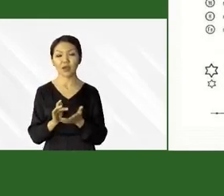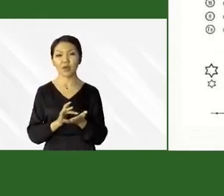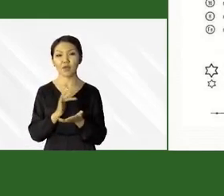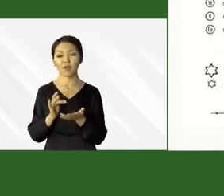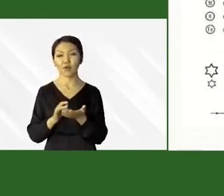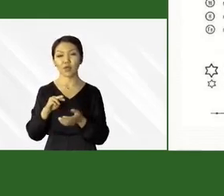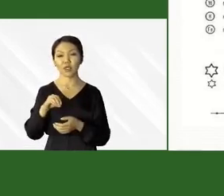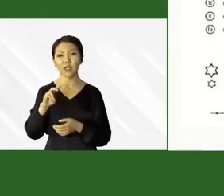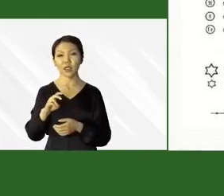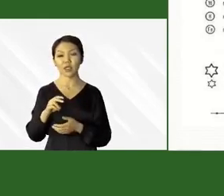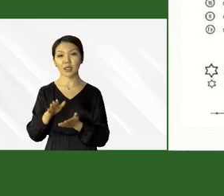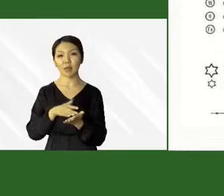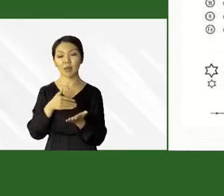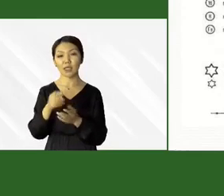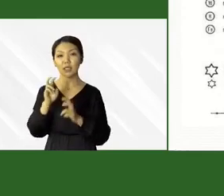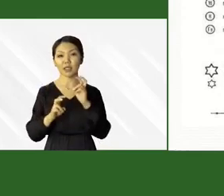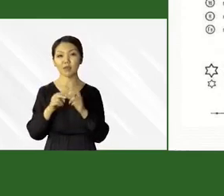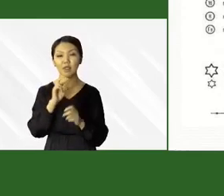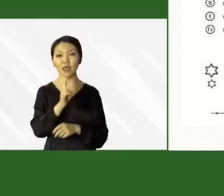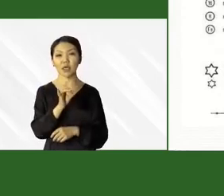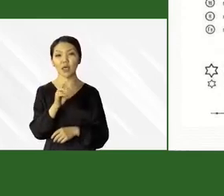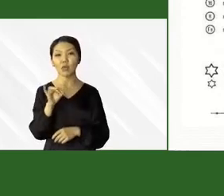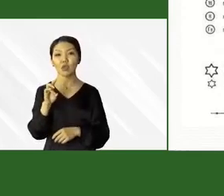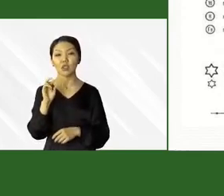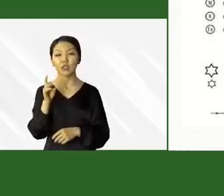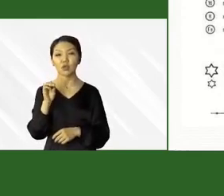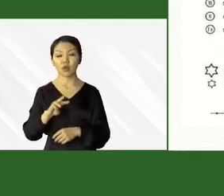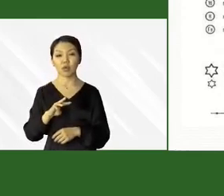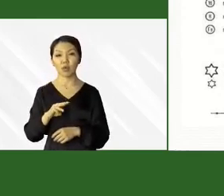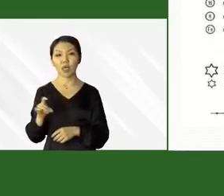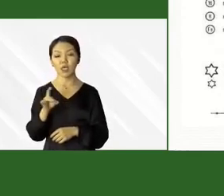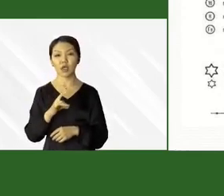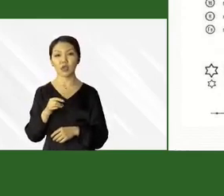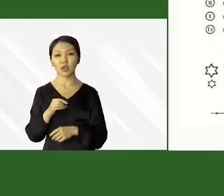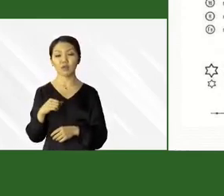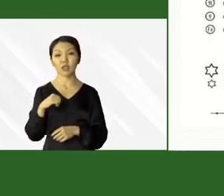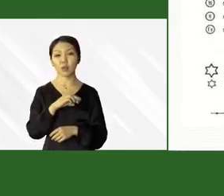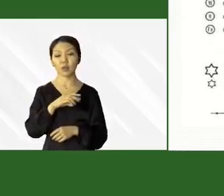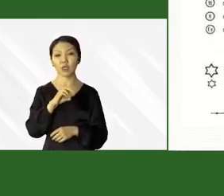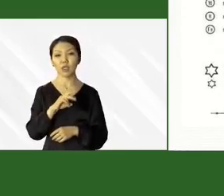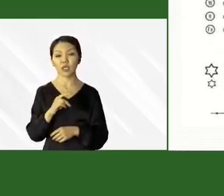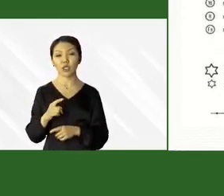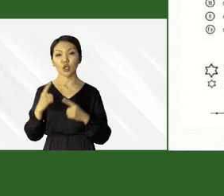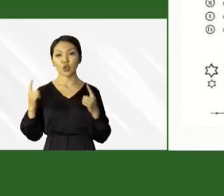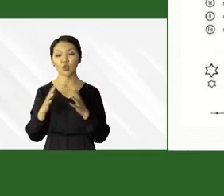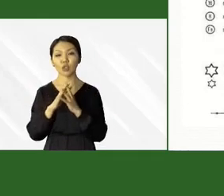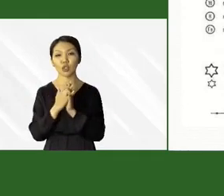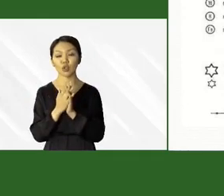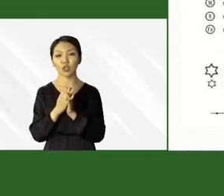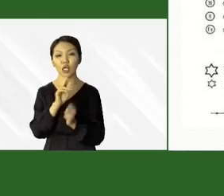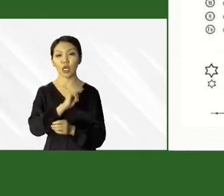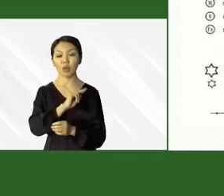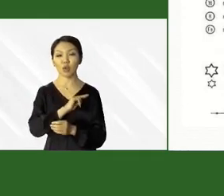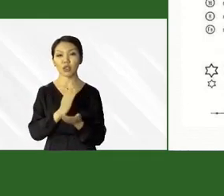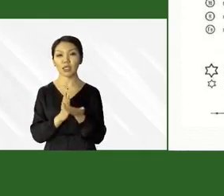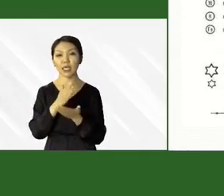Талас, маслозавод в Карабуринском районе. В Таласе и в крупных районных селах работают